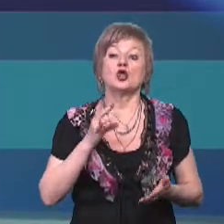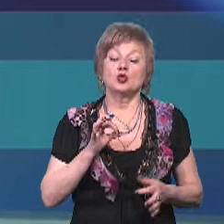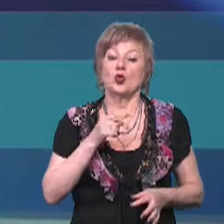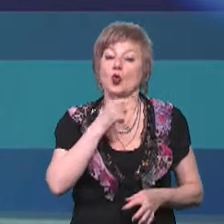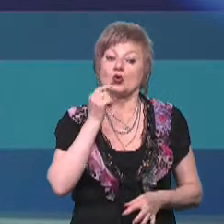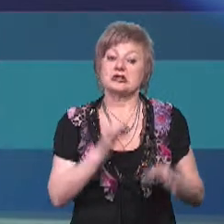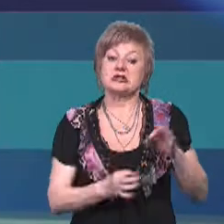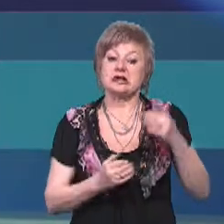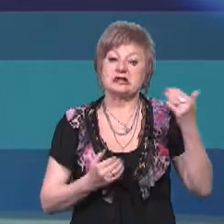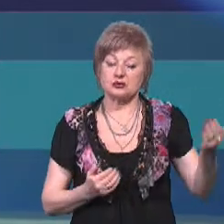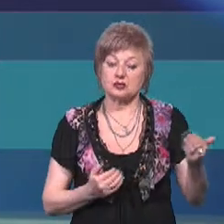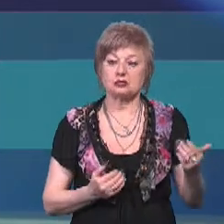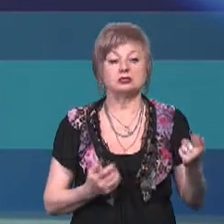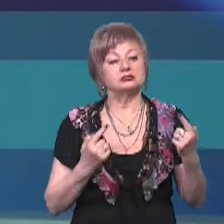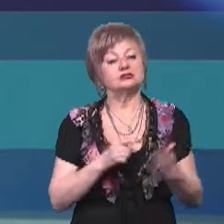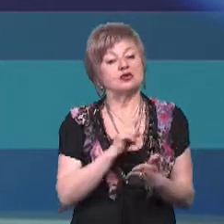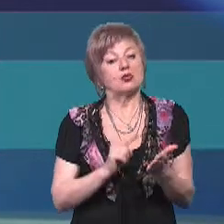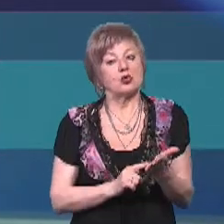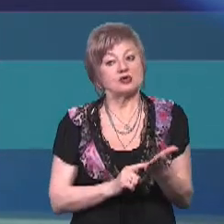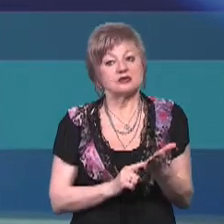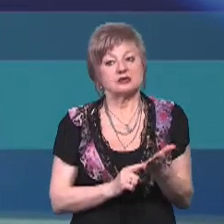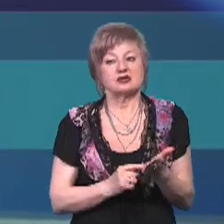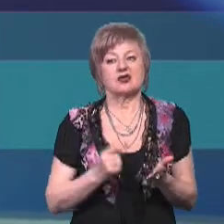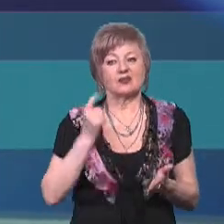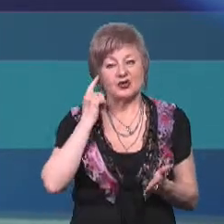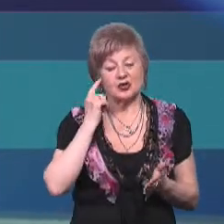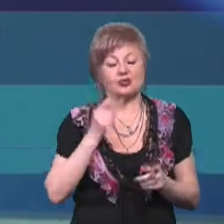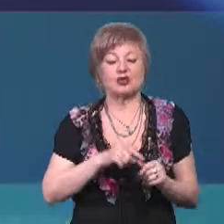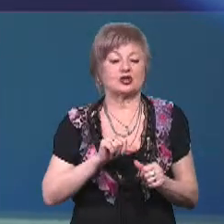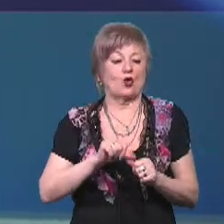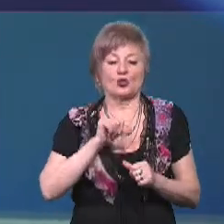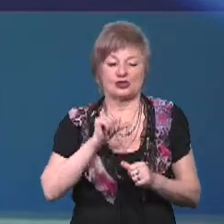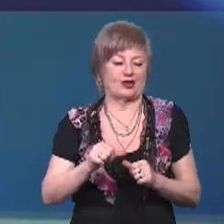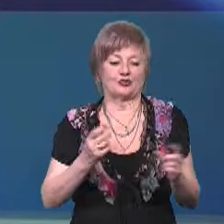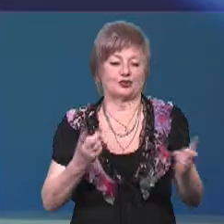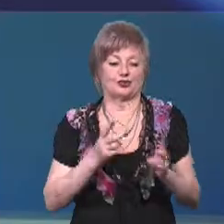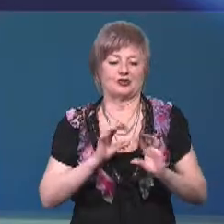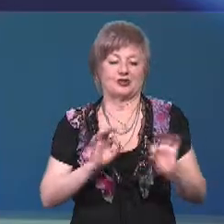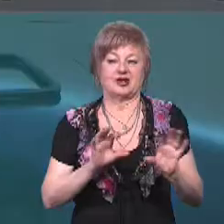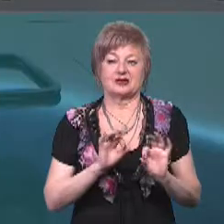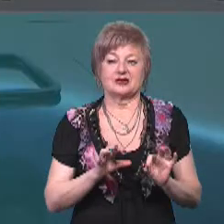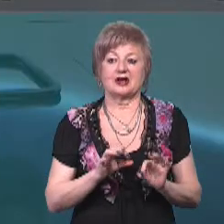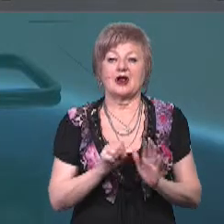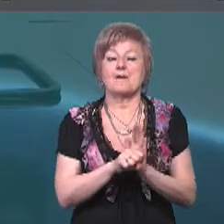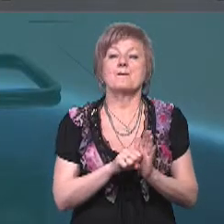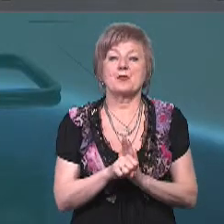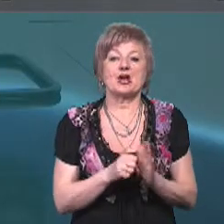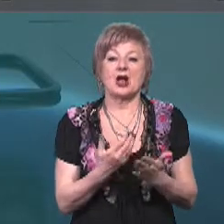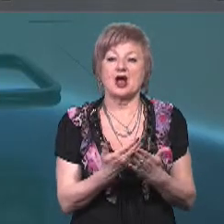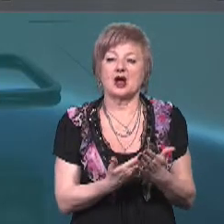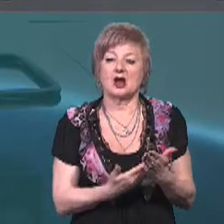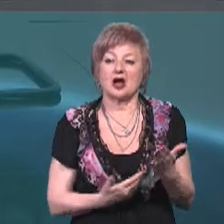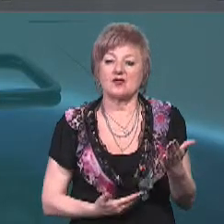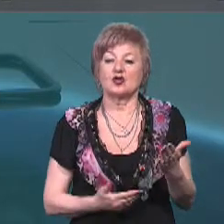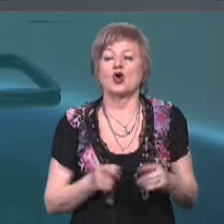судів там під великим питанням, тому якби, я думаю, що це тема окремої передачі. Сам переговорний процес, про що